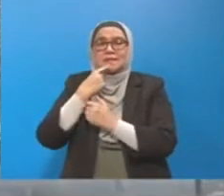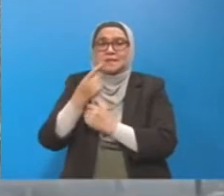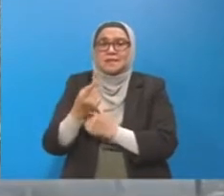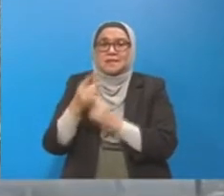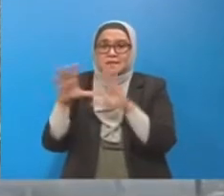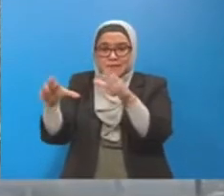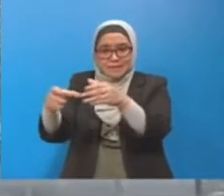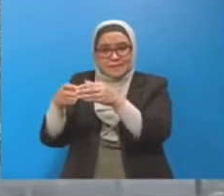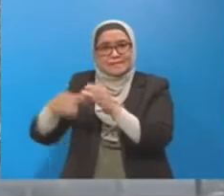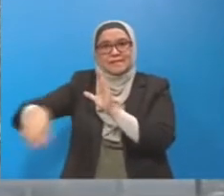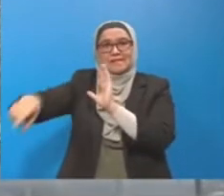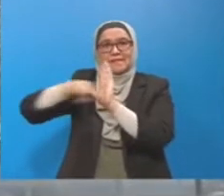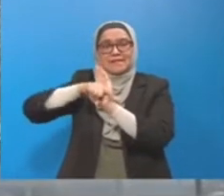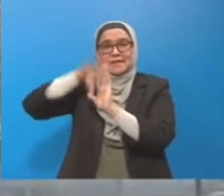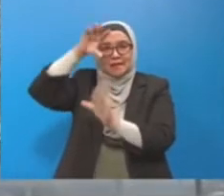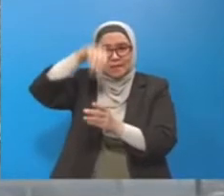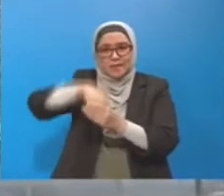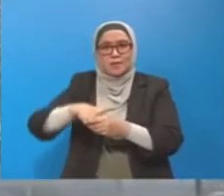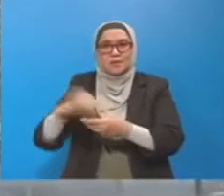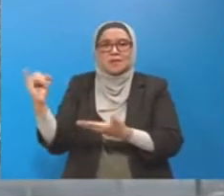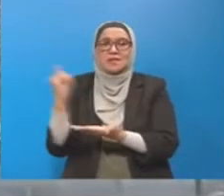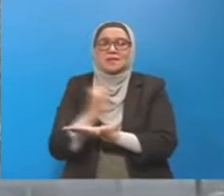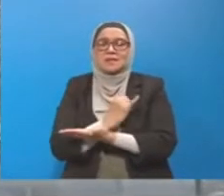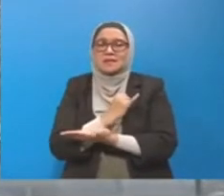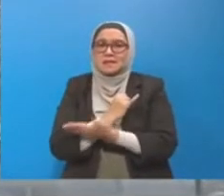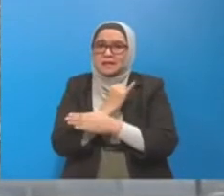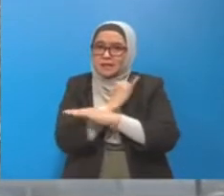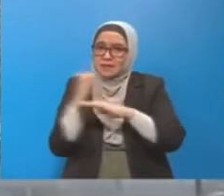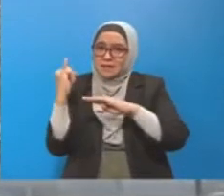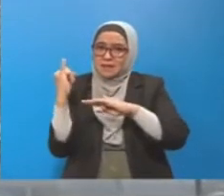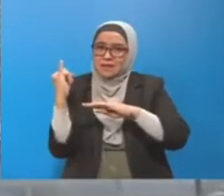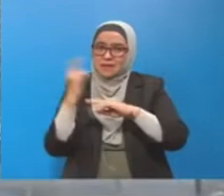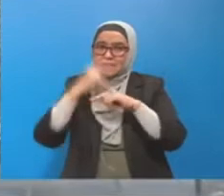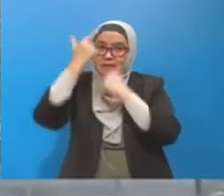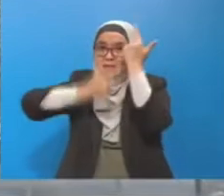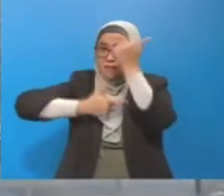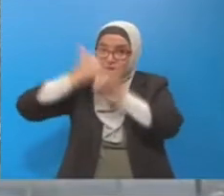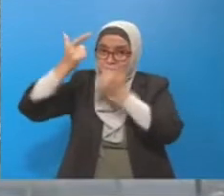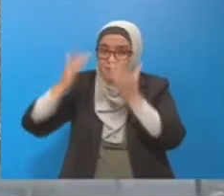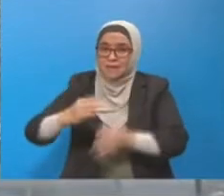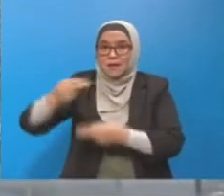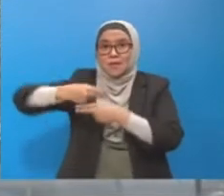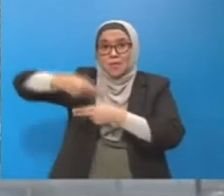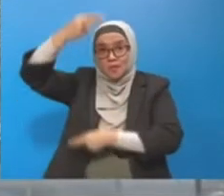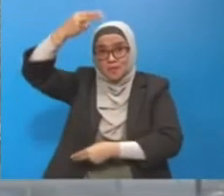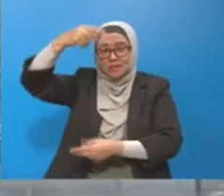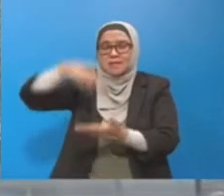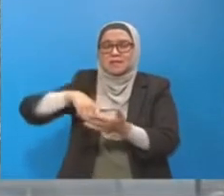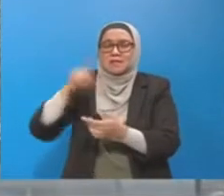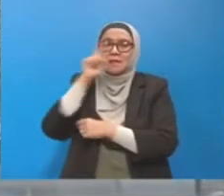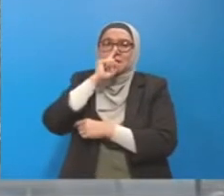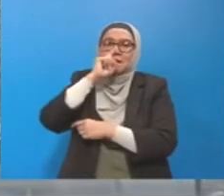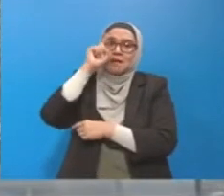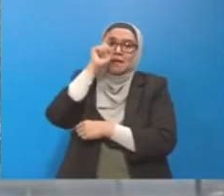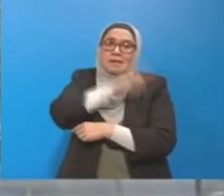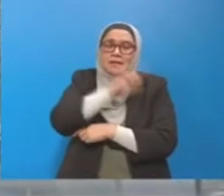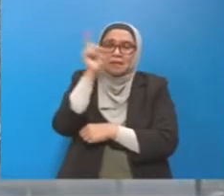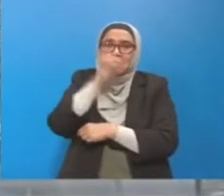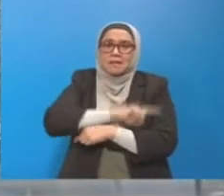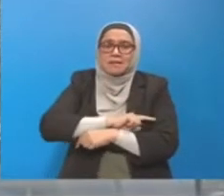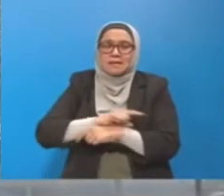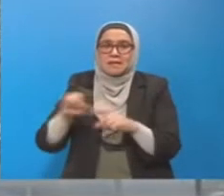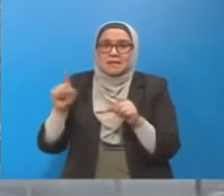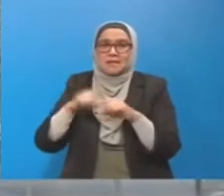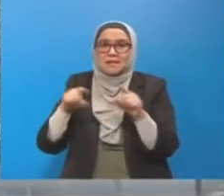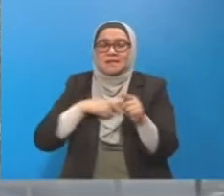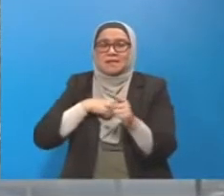termasuk industri pelancongan yang mana itu industri pelancongan dan protelan ini amat terkesan tahu ketika kita menghadapi